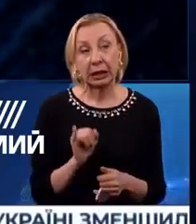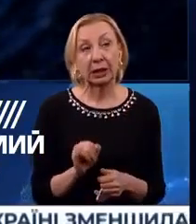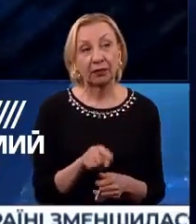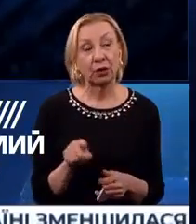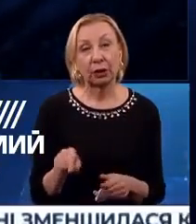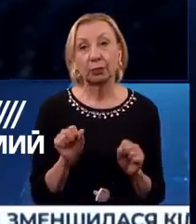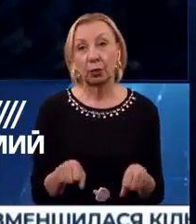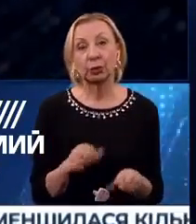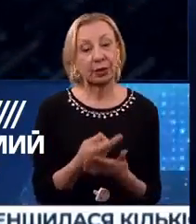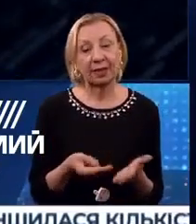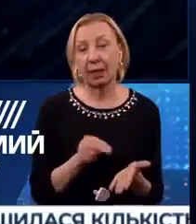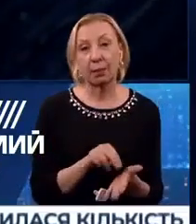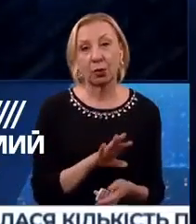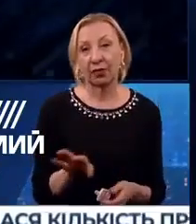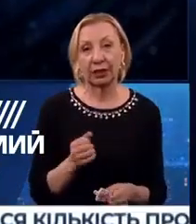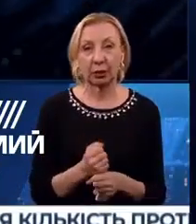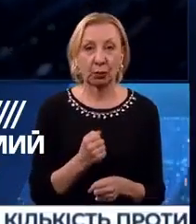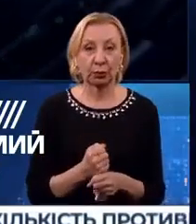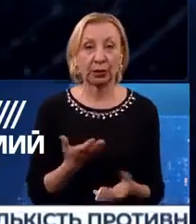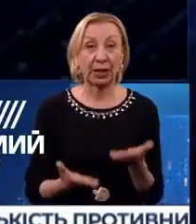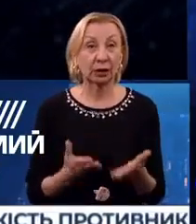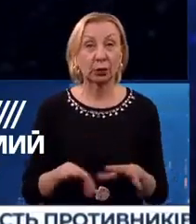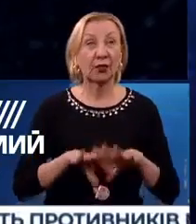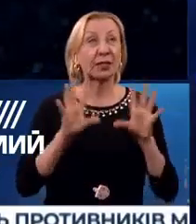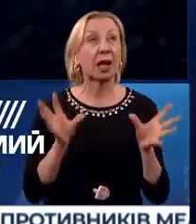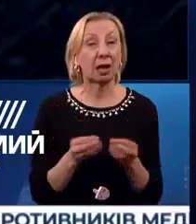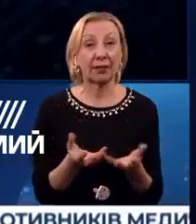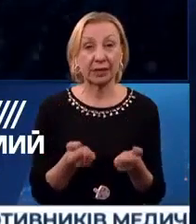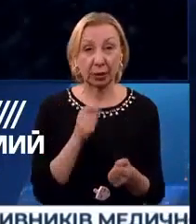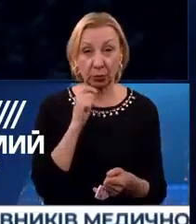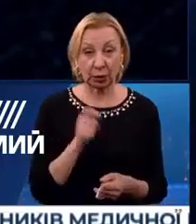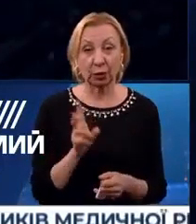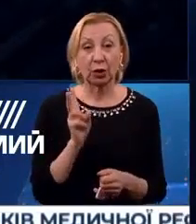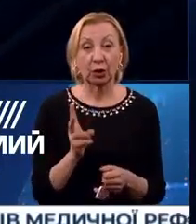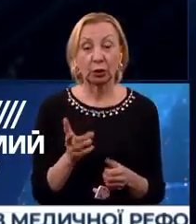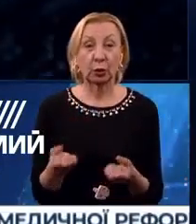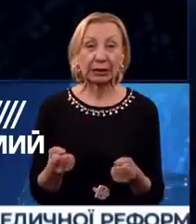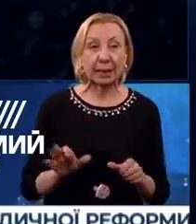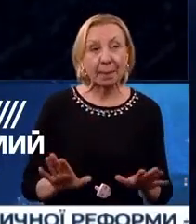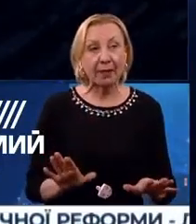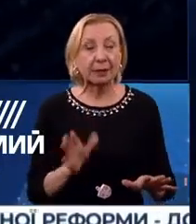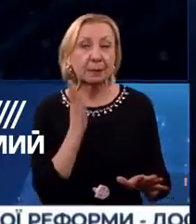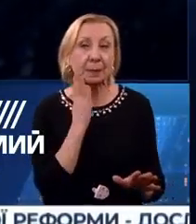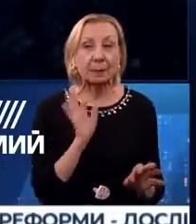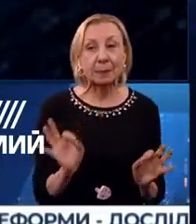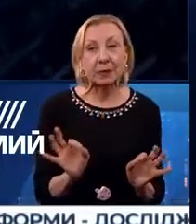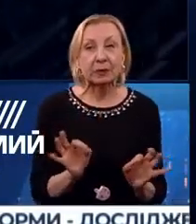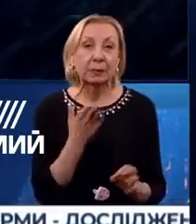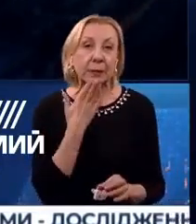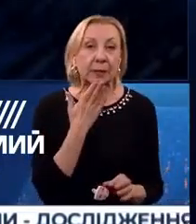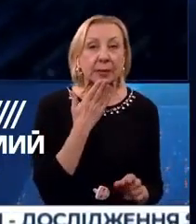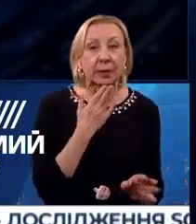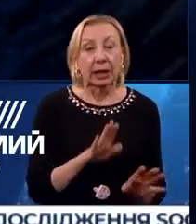вони можуть не поновити роботу. Взагалі, якщо брати Україну, знаєте, хто от тримався, трошки-трошки тримався, і якось воно